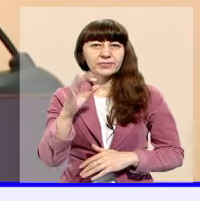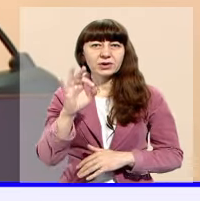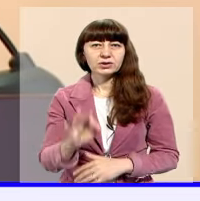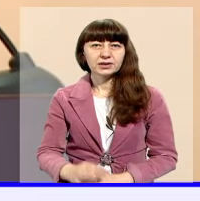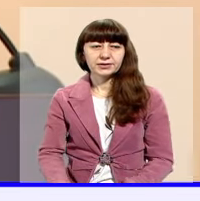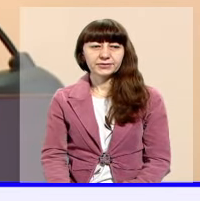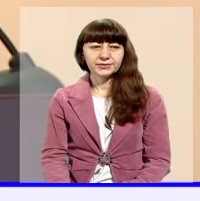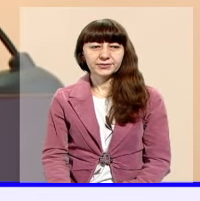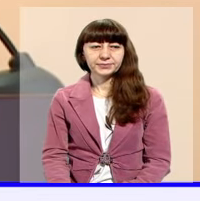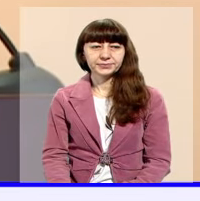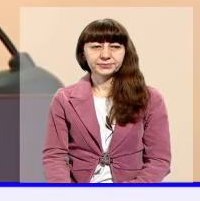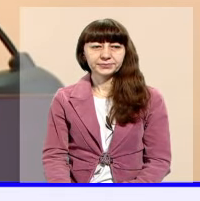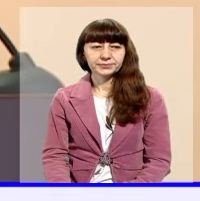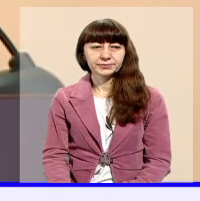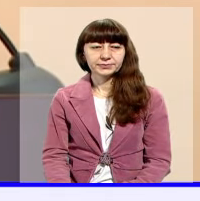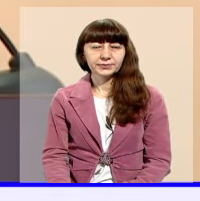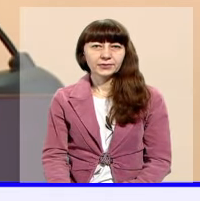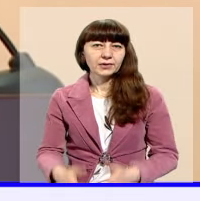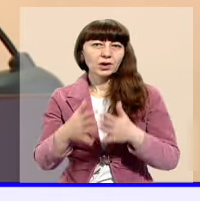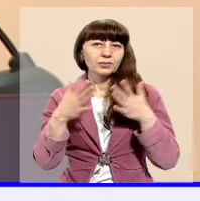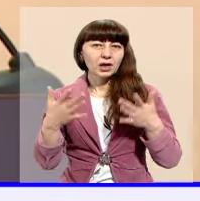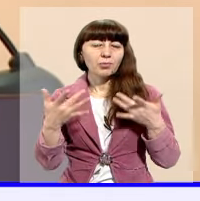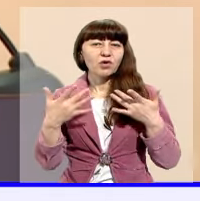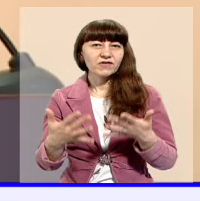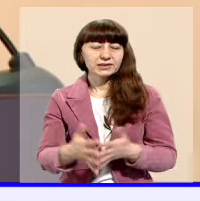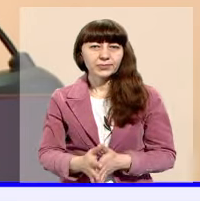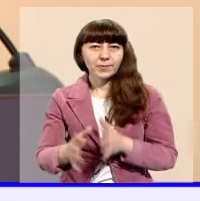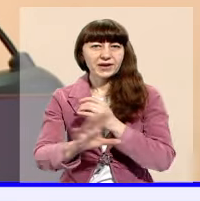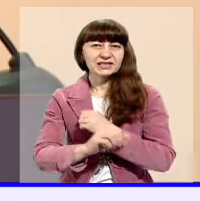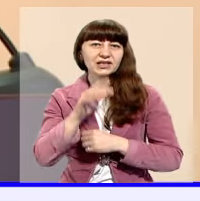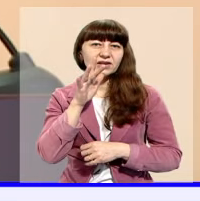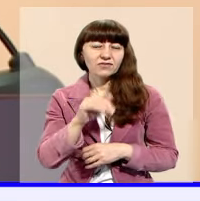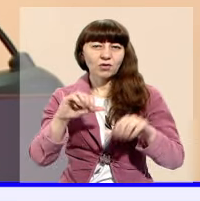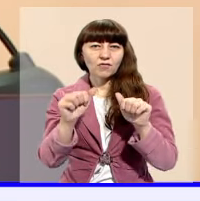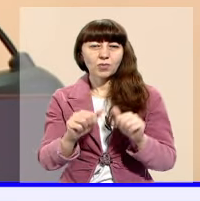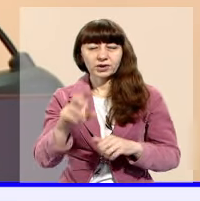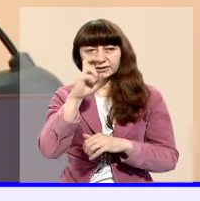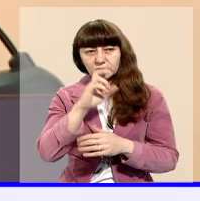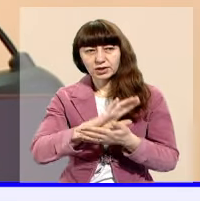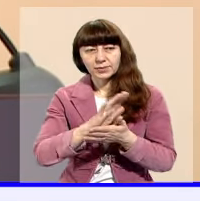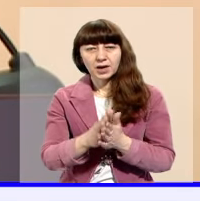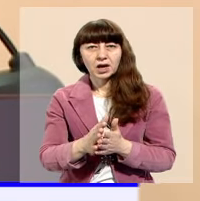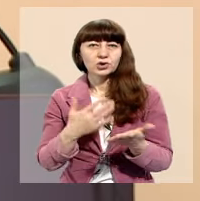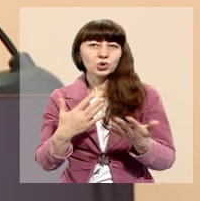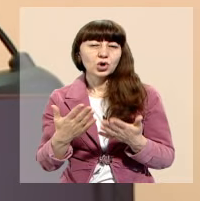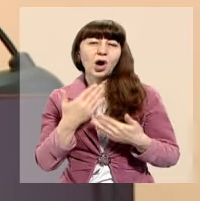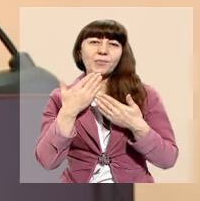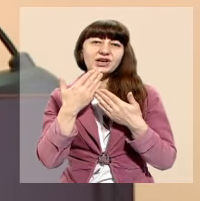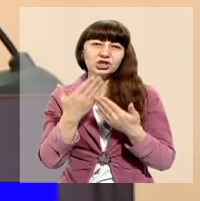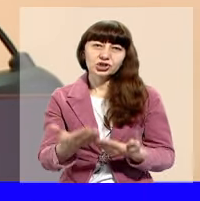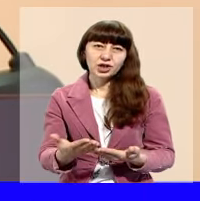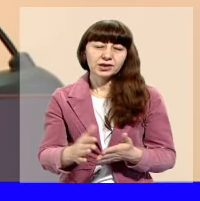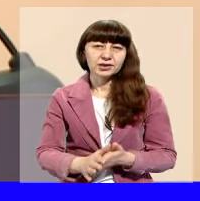ие мемлекеттік қызмет түрлеріне жер учаскесін алуға кезекке қою, сауда-саттық өткізуді талап етпейтін мемлекеттік меншіктегі